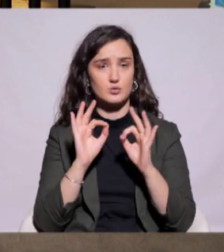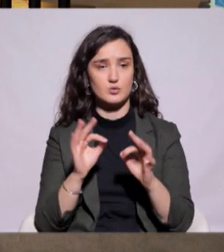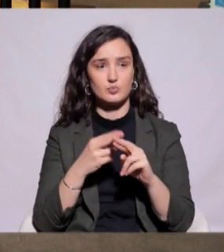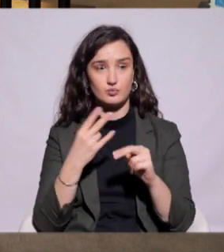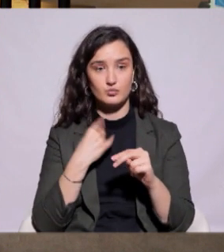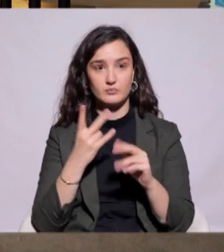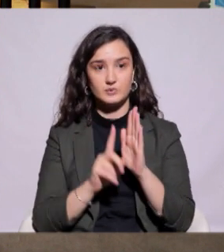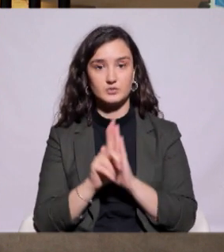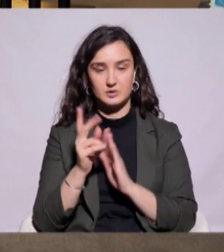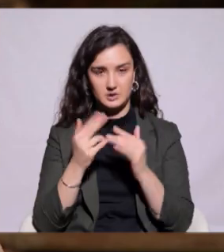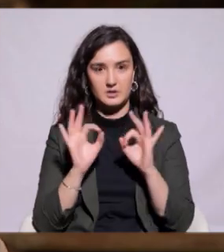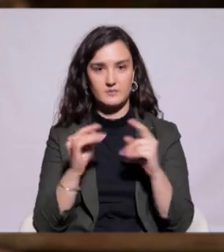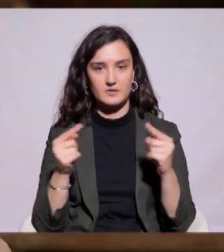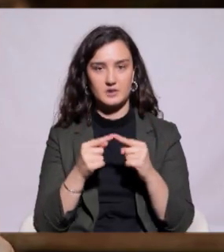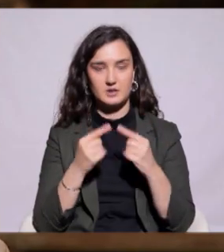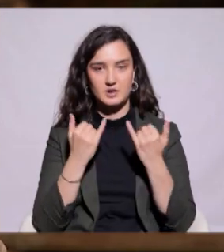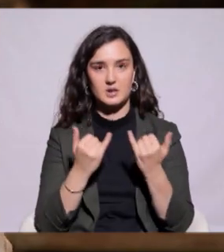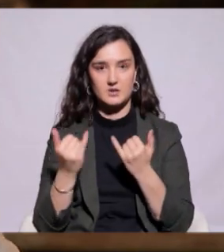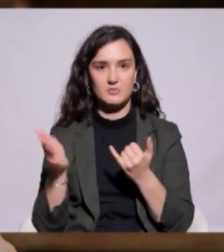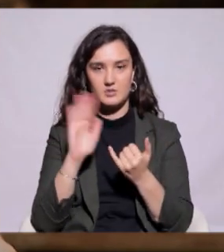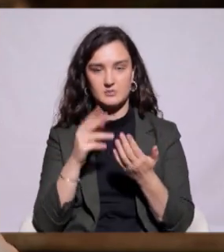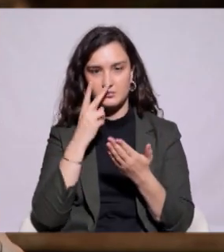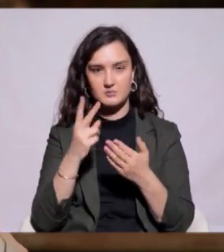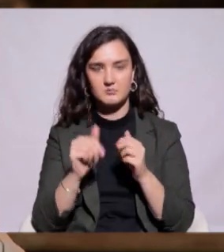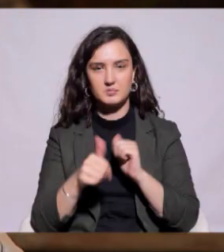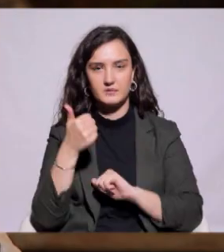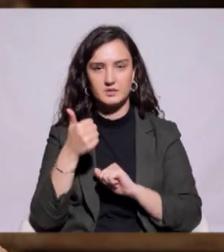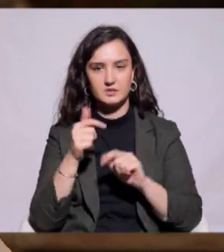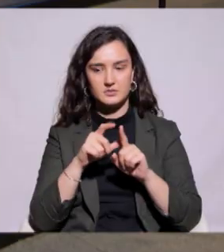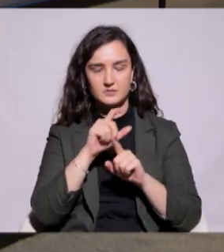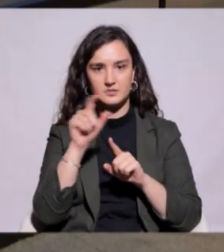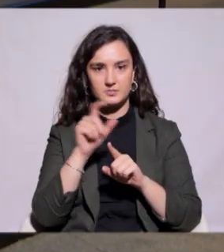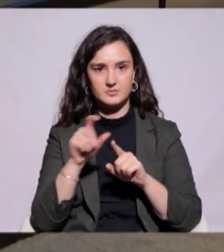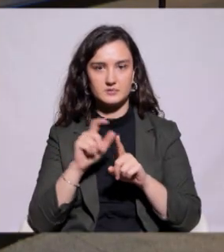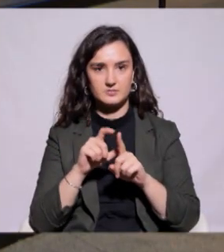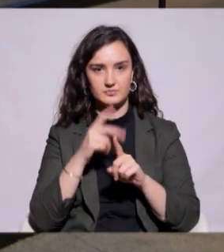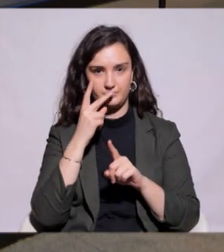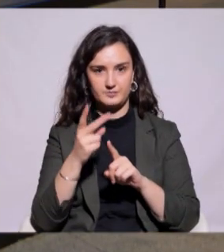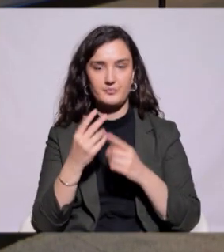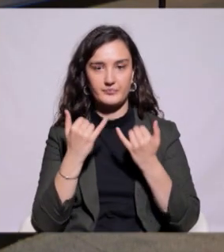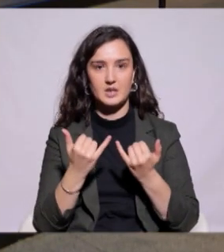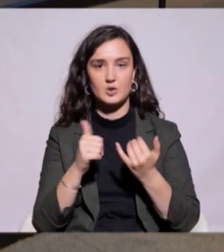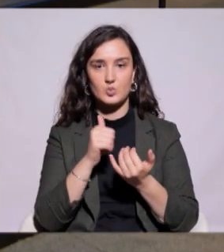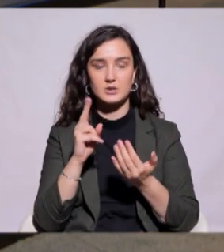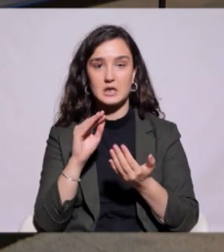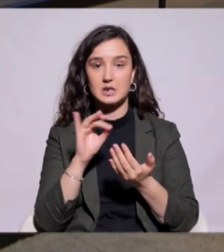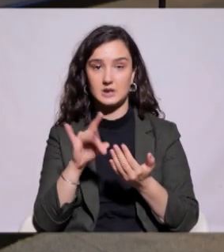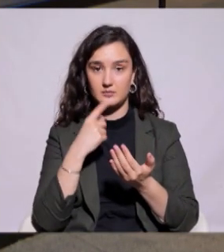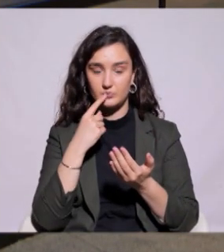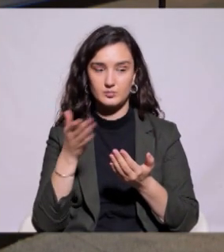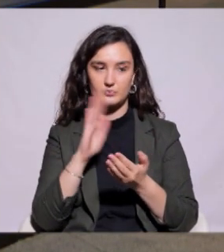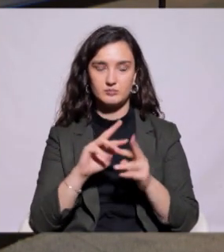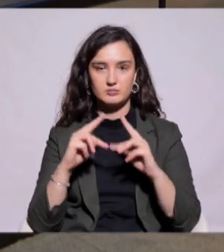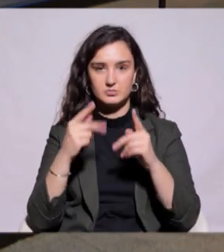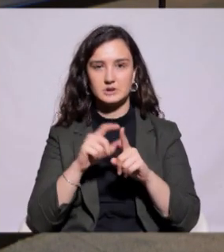Shall we start? Definitely. Now, let's look at our first set of vocabulary words. ახლა კი, როგორც კარტერმა თქვა,